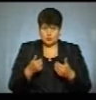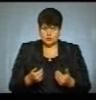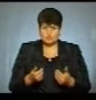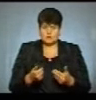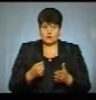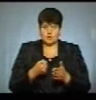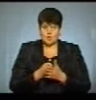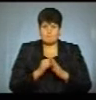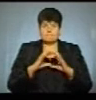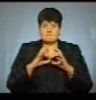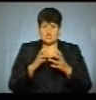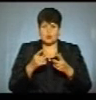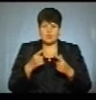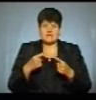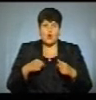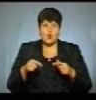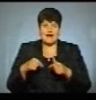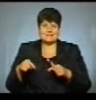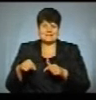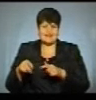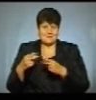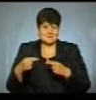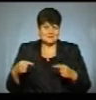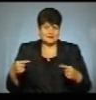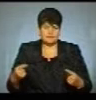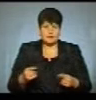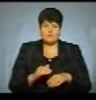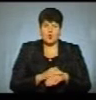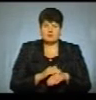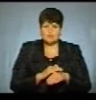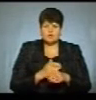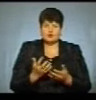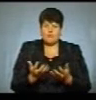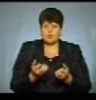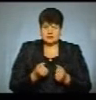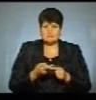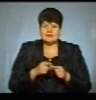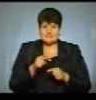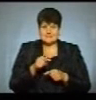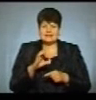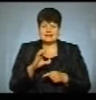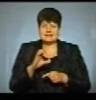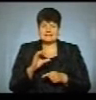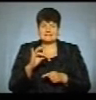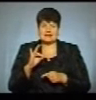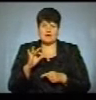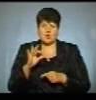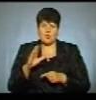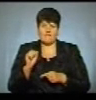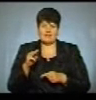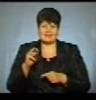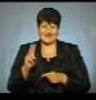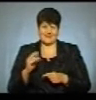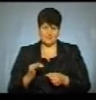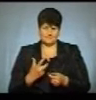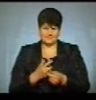звернулися до міжнародних організацій, щоб по-благодійному отримати ці сироватки. Тобто нам сказали, що протягом